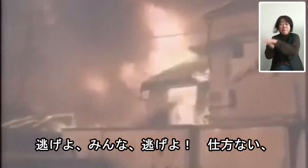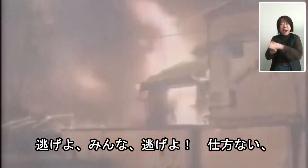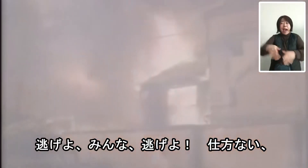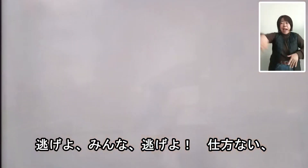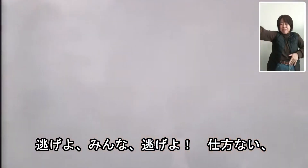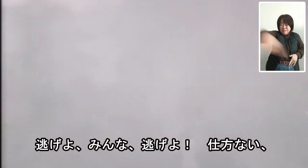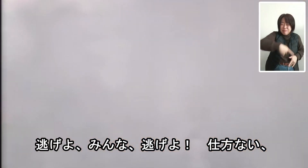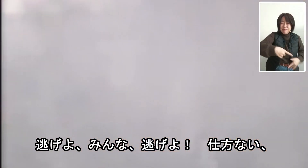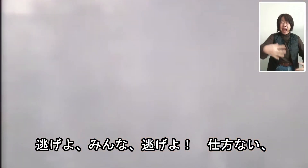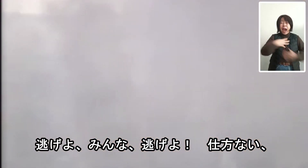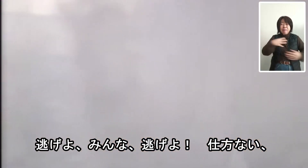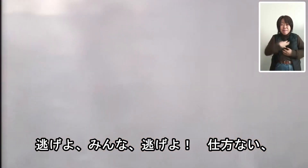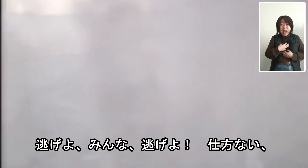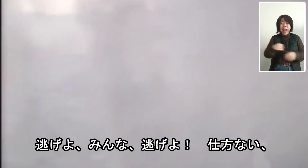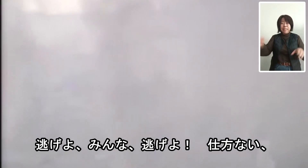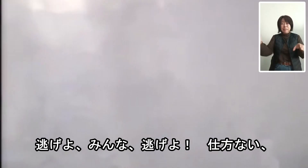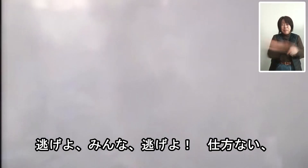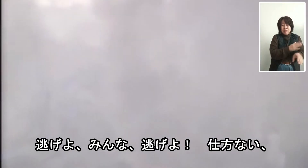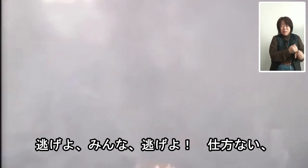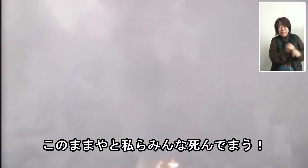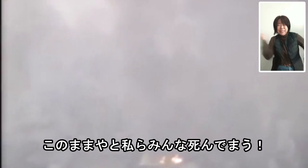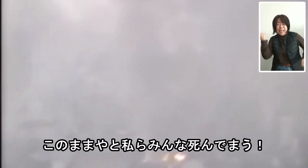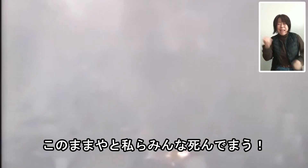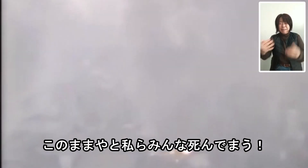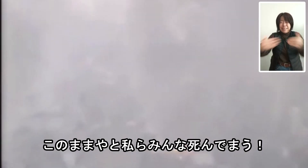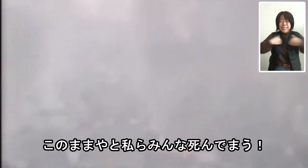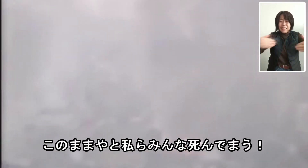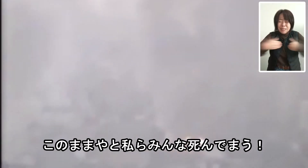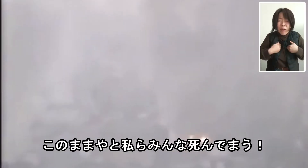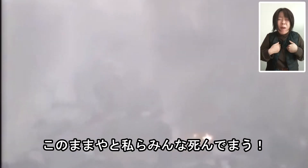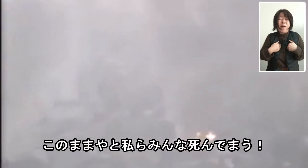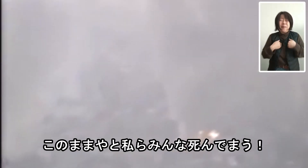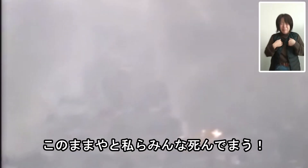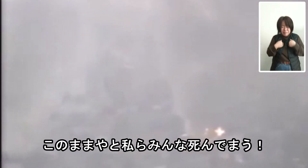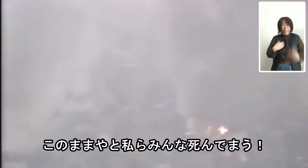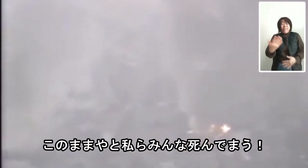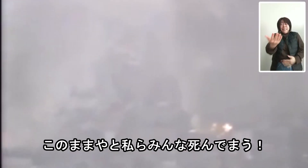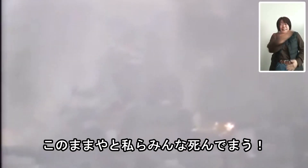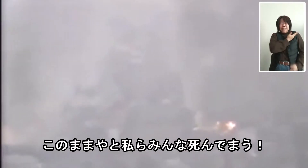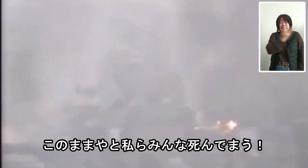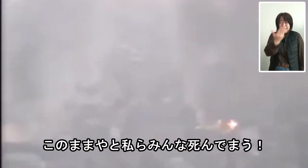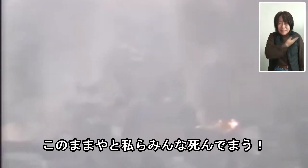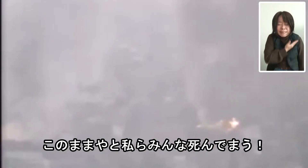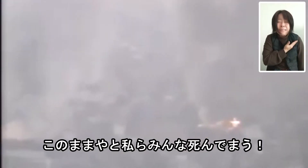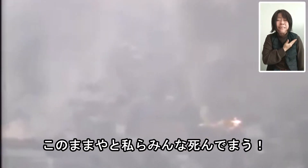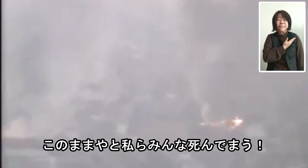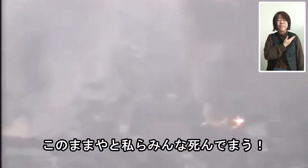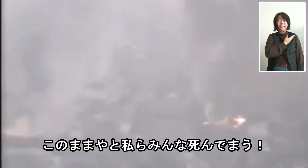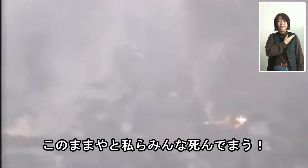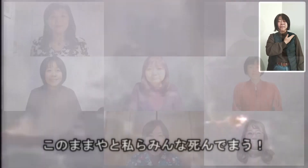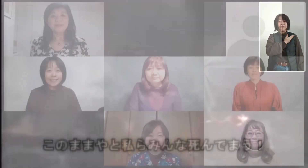逃げよう。みんな逃げよう。仕方ない。このままやと私はみんな死んでまう。